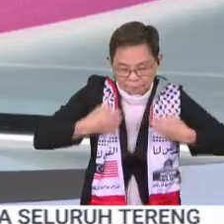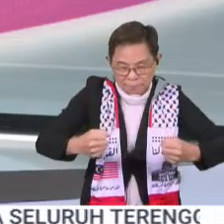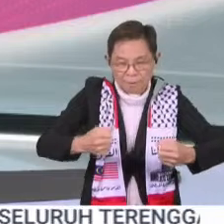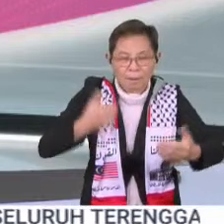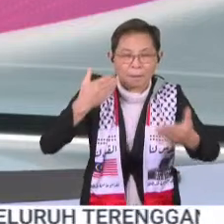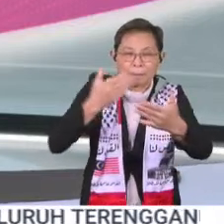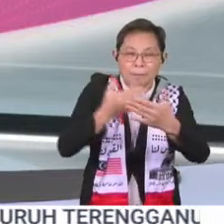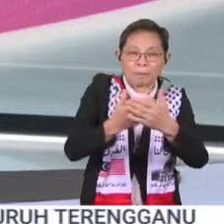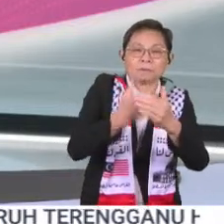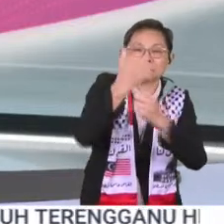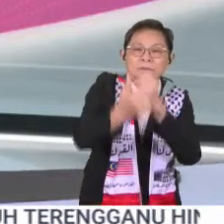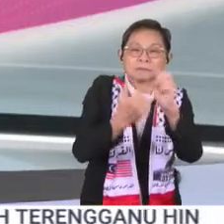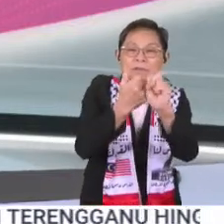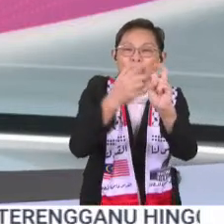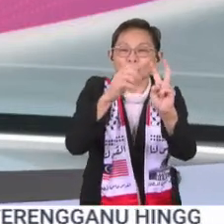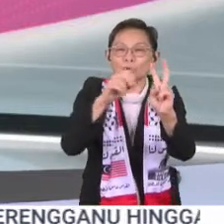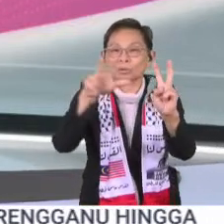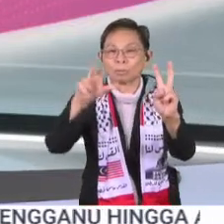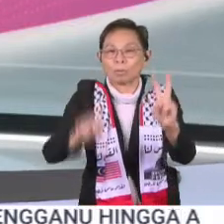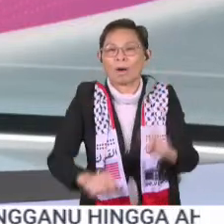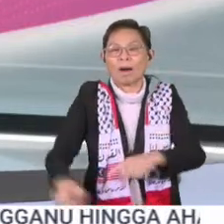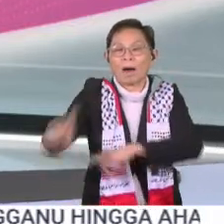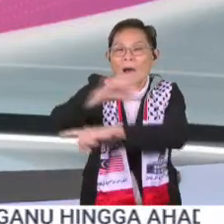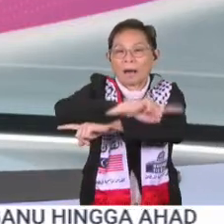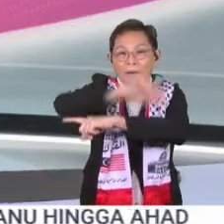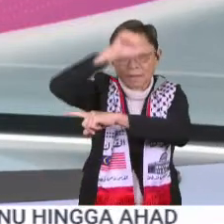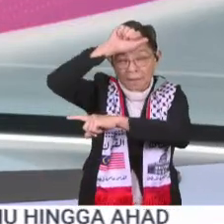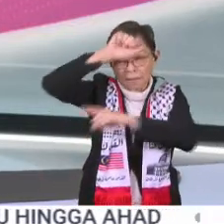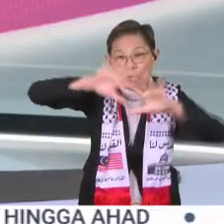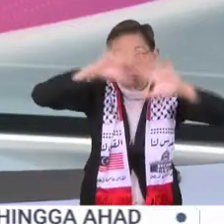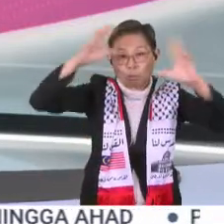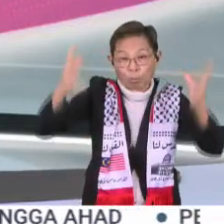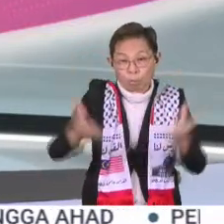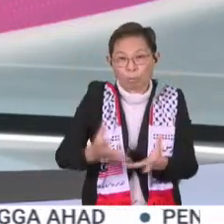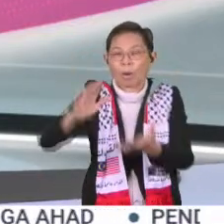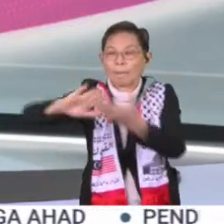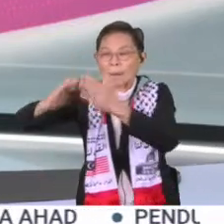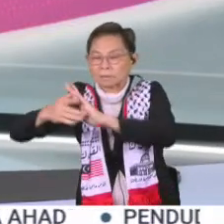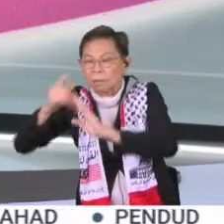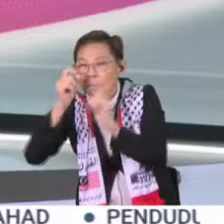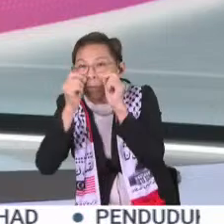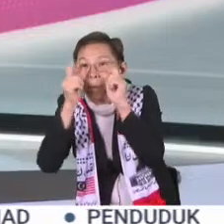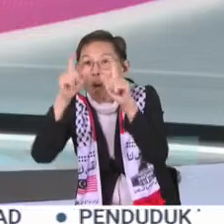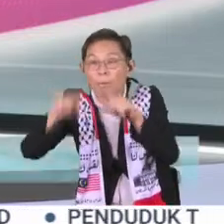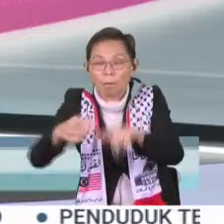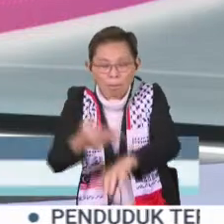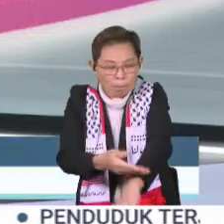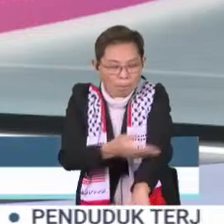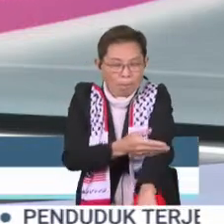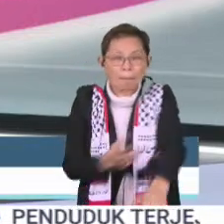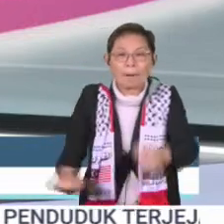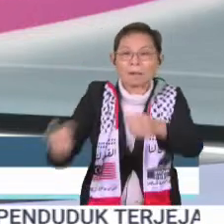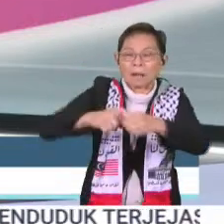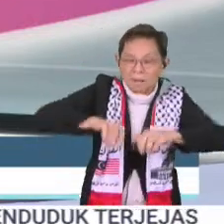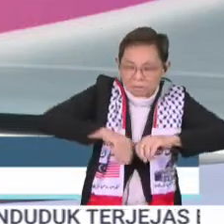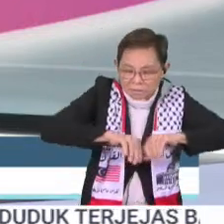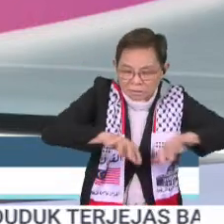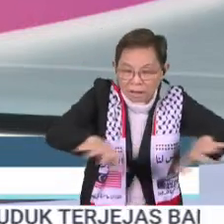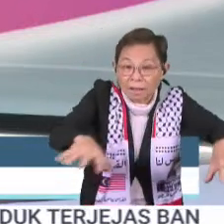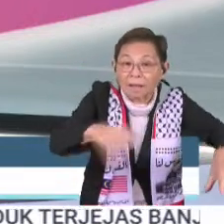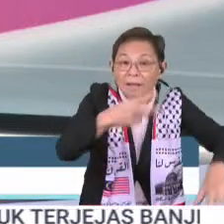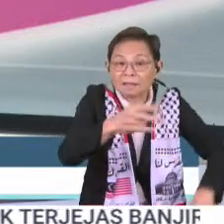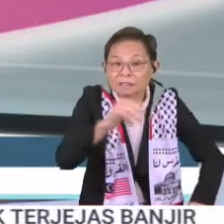tahun 2030. Melalui Hari AIDS Sedunia yang diadakan, kesedaran masyarakat perlu dipertingkat terutama berkaitan jangkitan